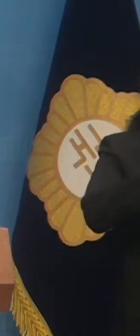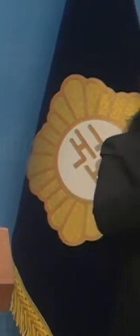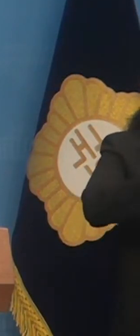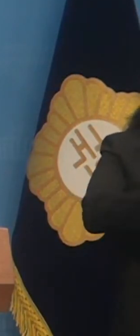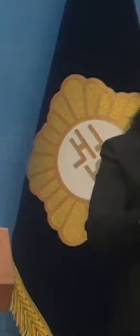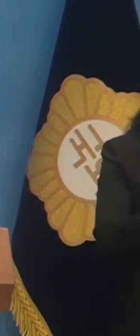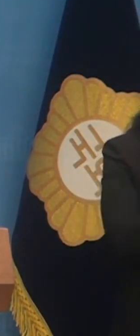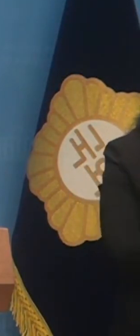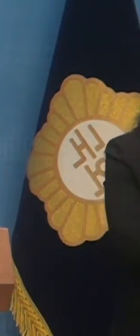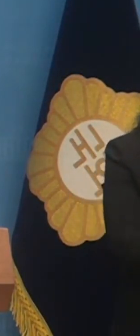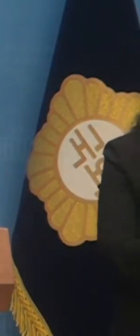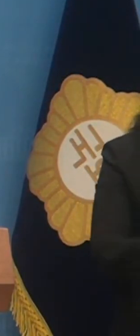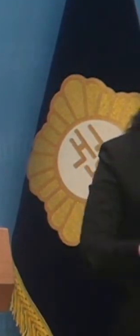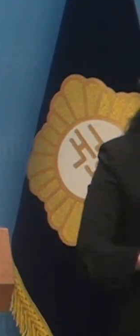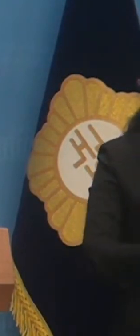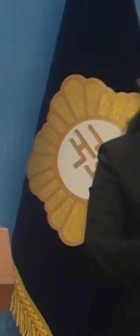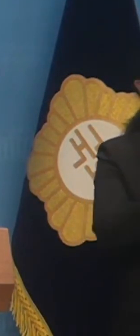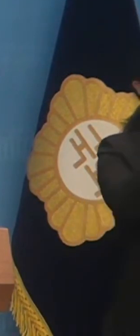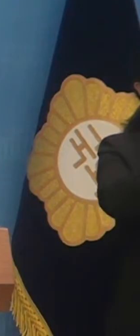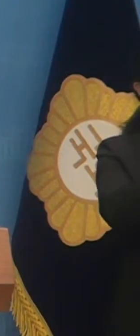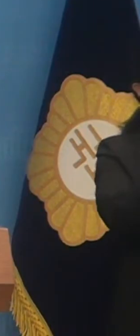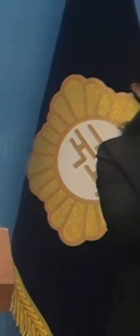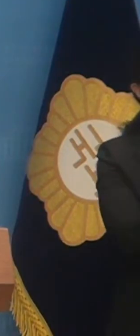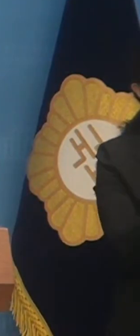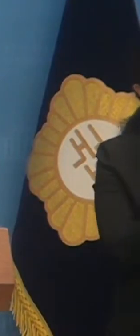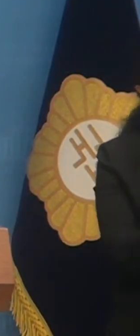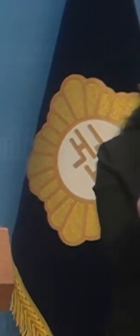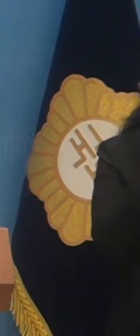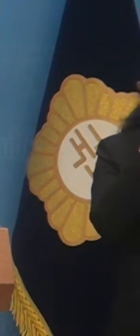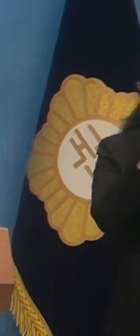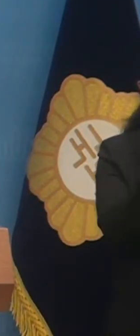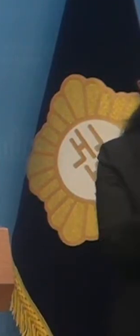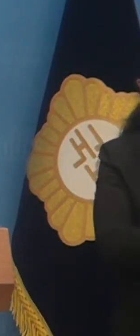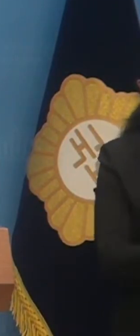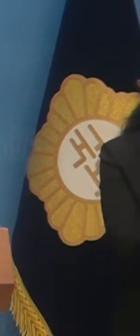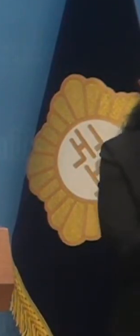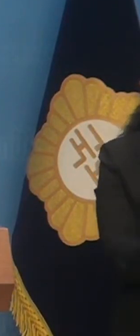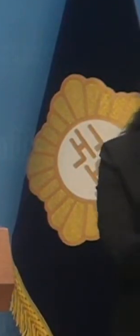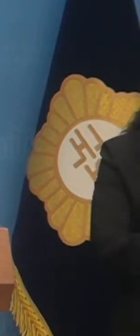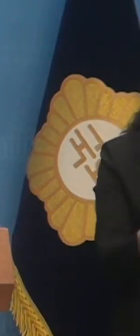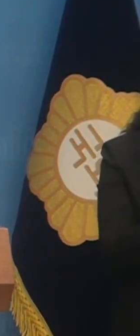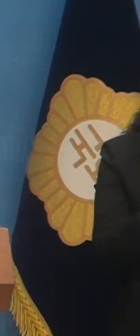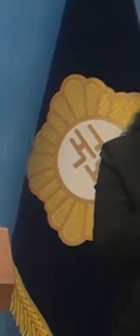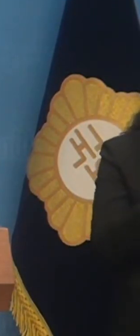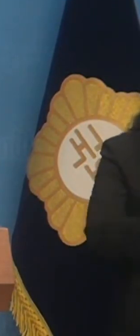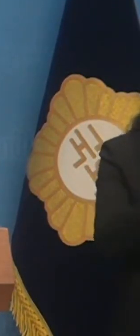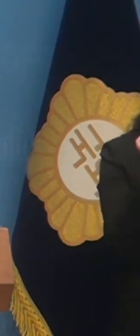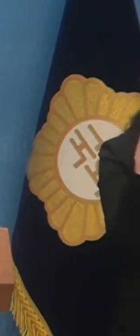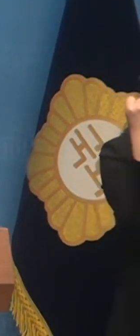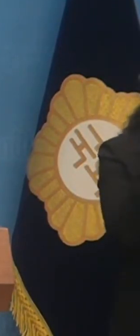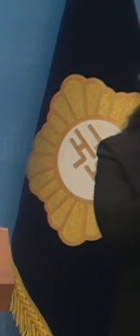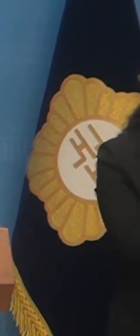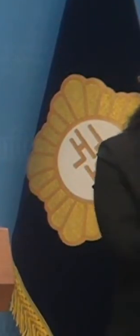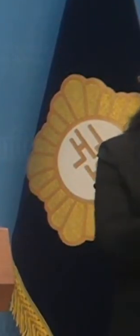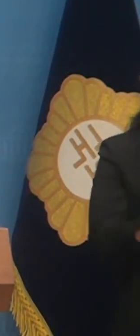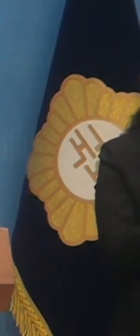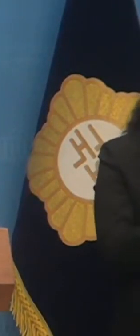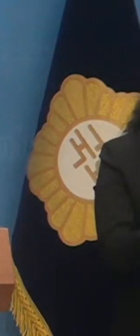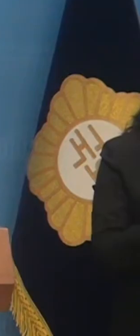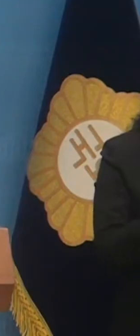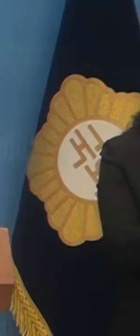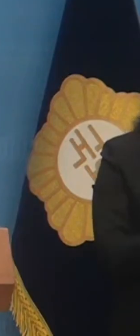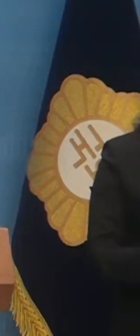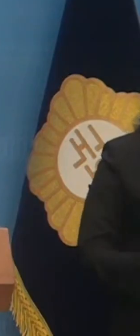정치개혁특위에서는 중대선거구제 및 비례성 강화를, 헌법개정 특위에서는 노동자 농민 기본권을 실현하는 개헌안을,